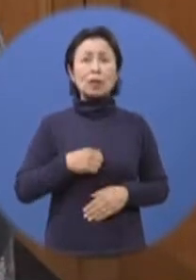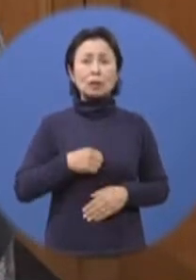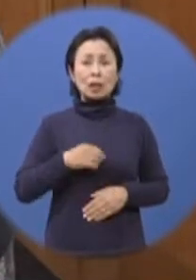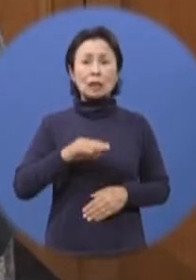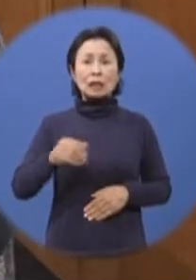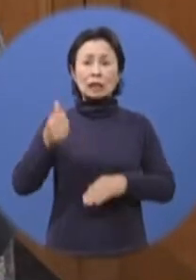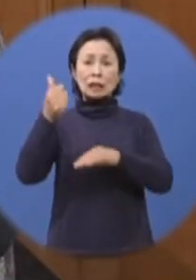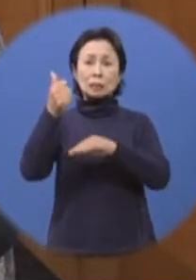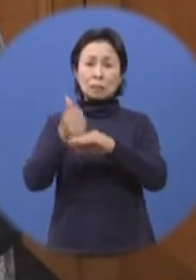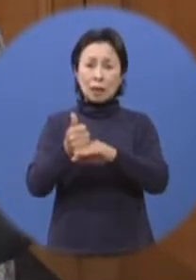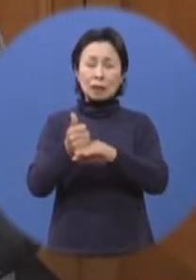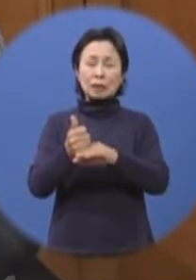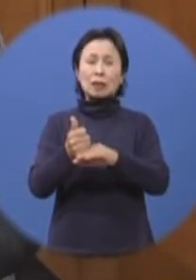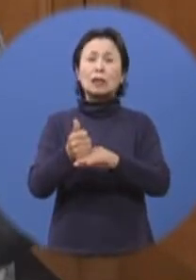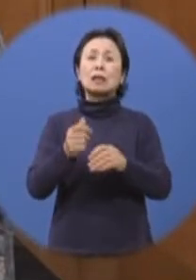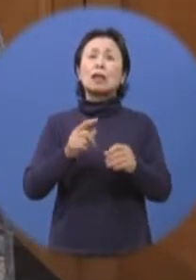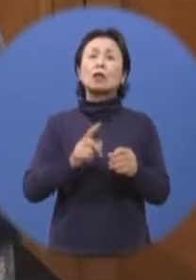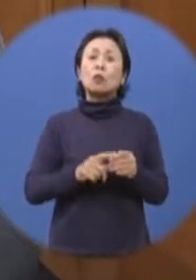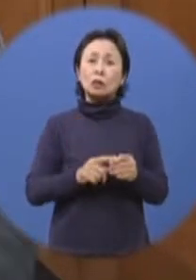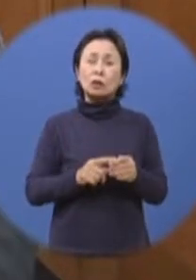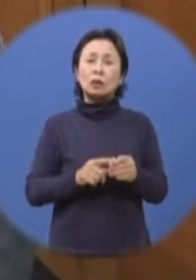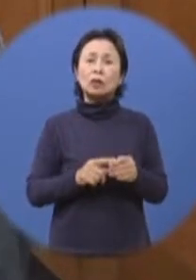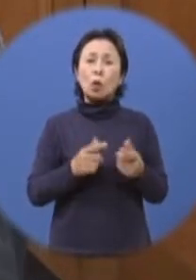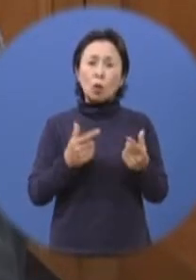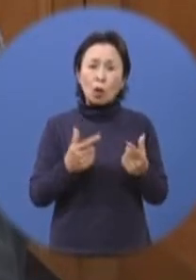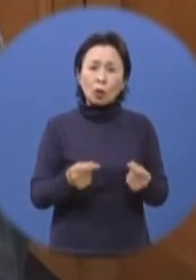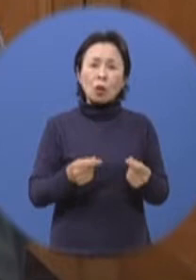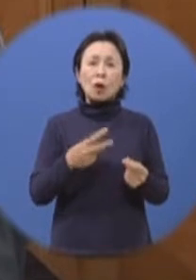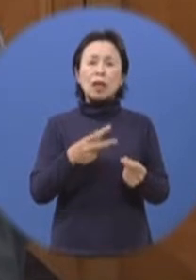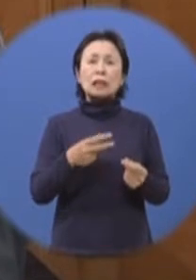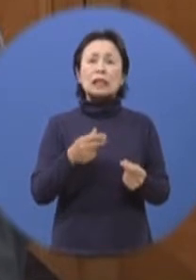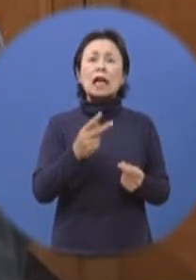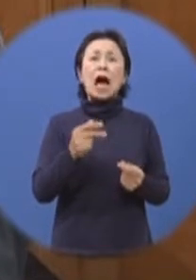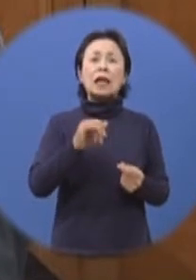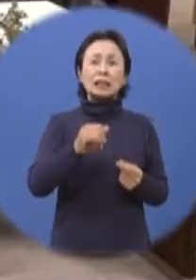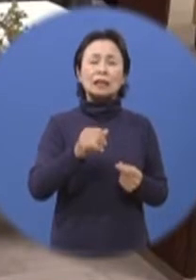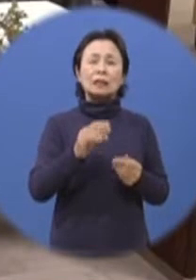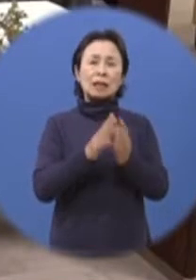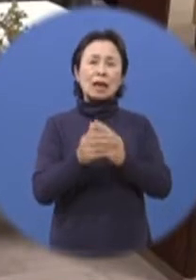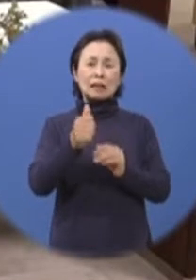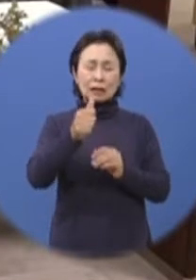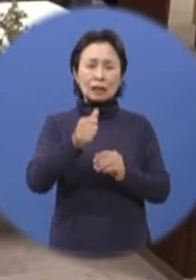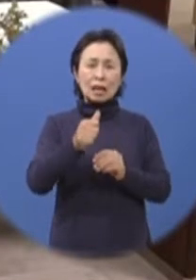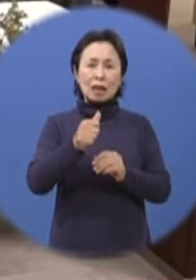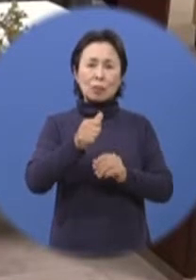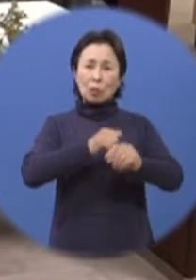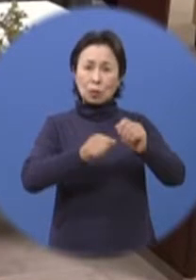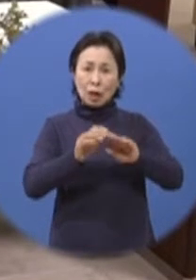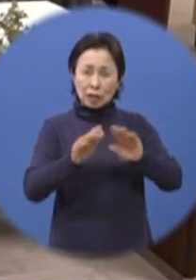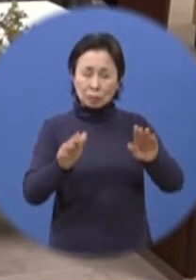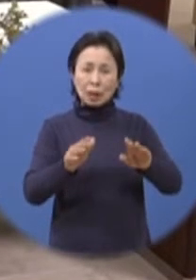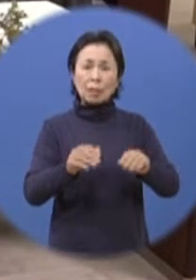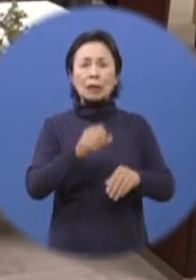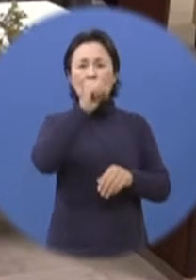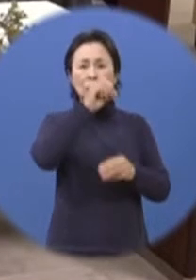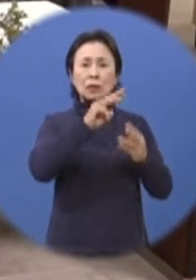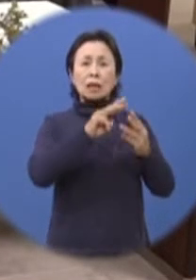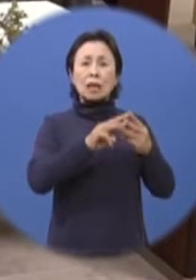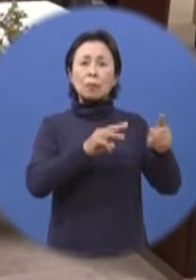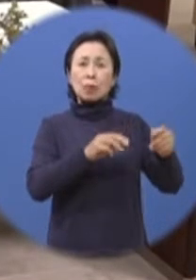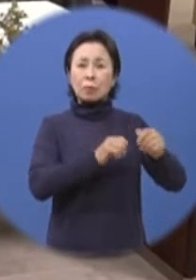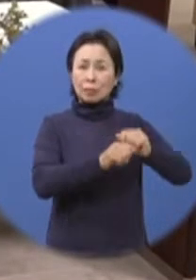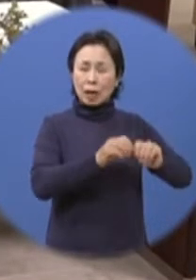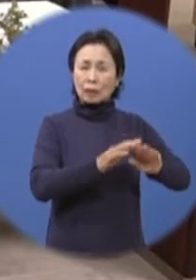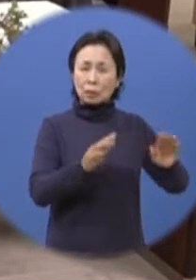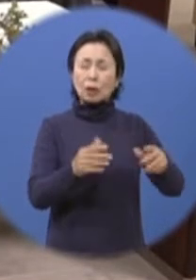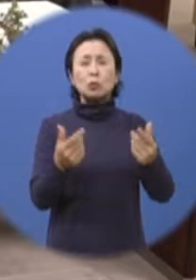それで良しとさんが動かれたのと同じことなんですねa それで当選したが2006年の12月なん